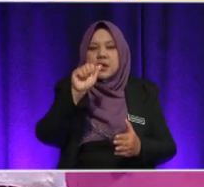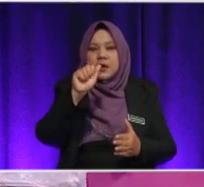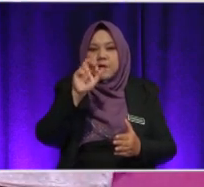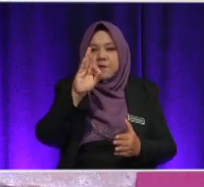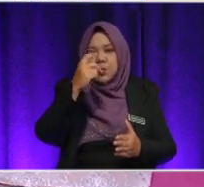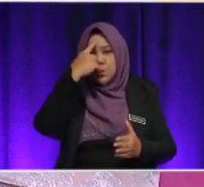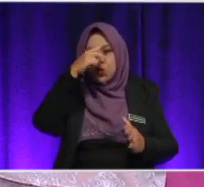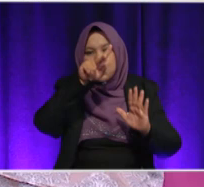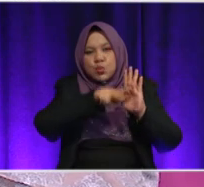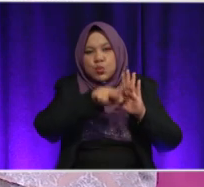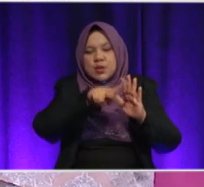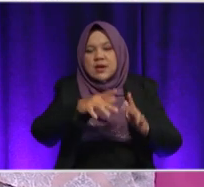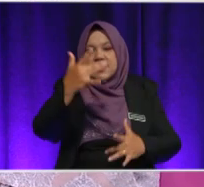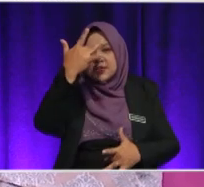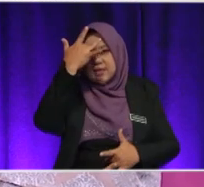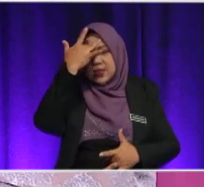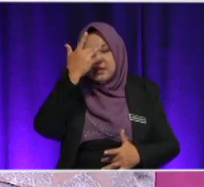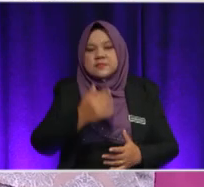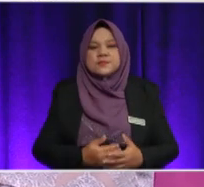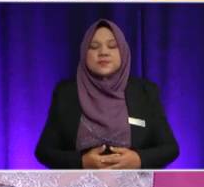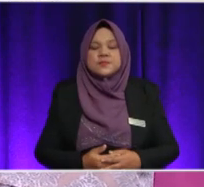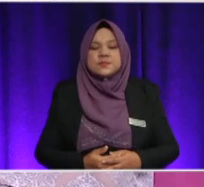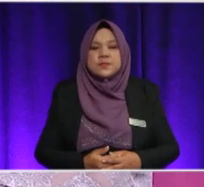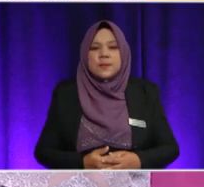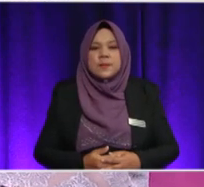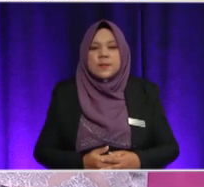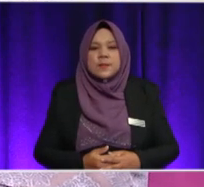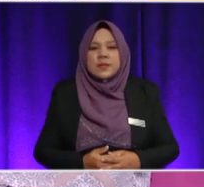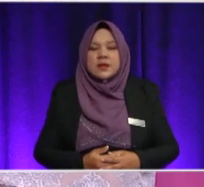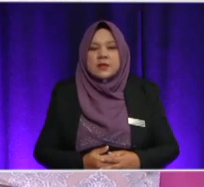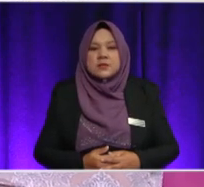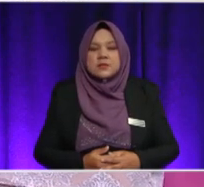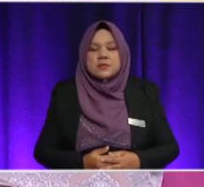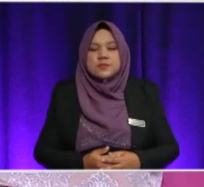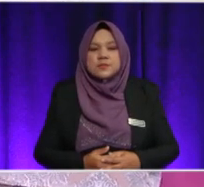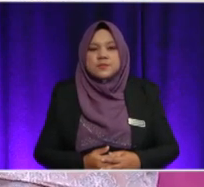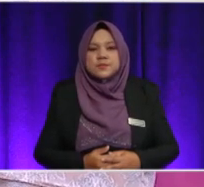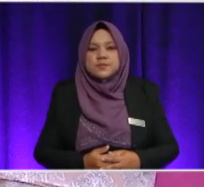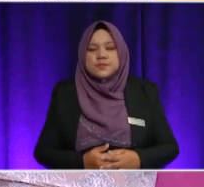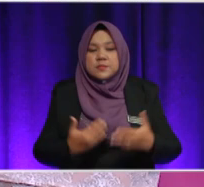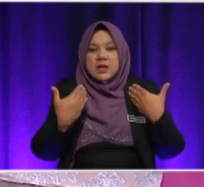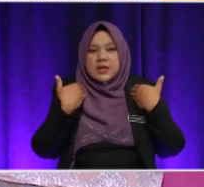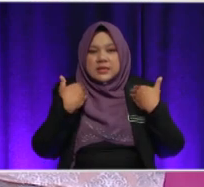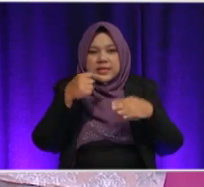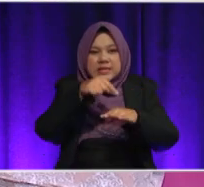nah oke deh pada titik akupuntur bukan semua titik dia akan coba